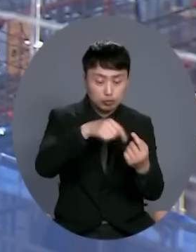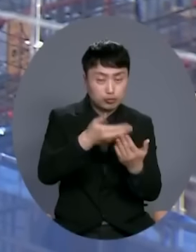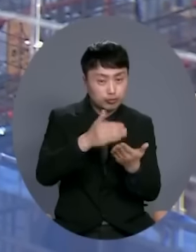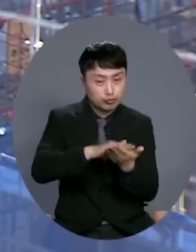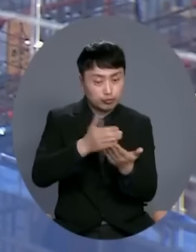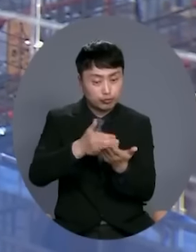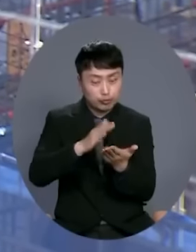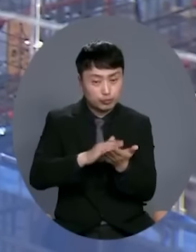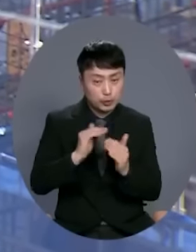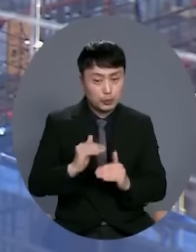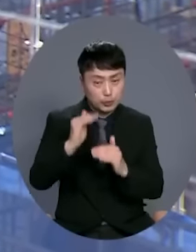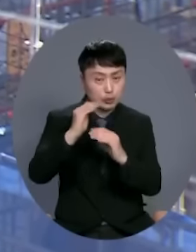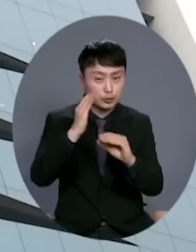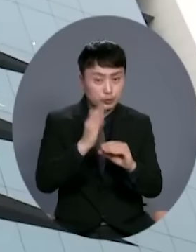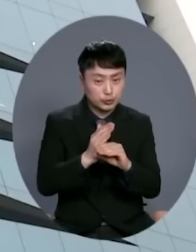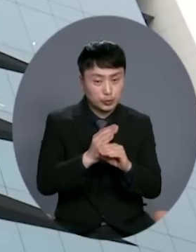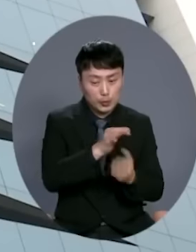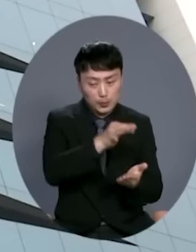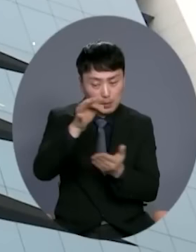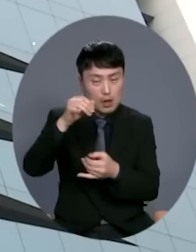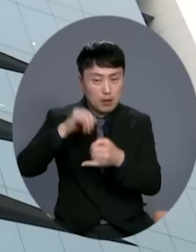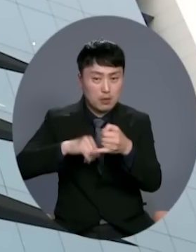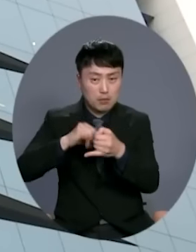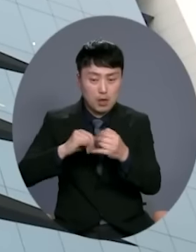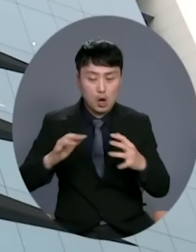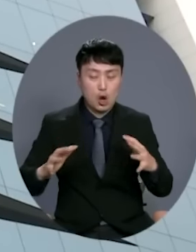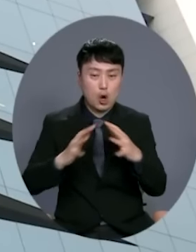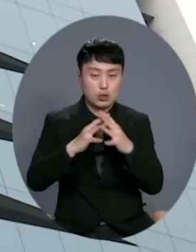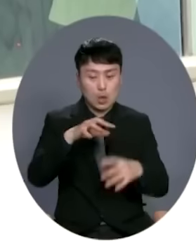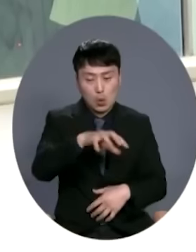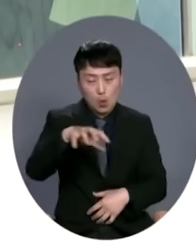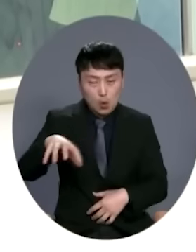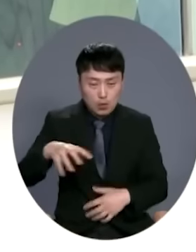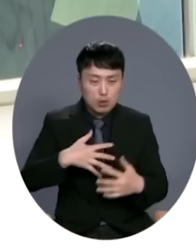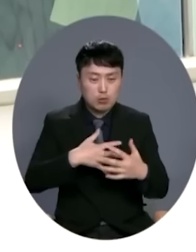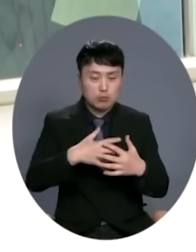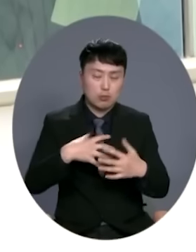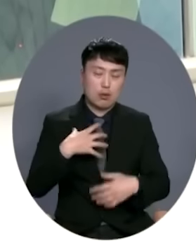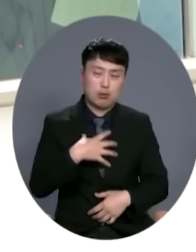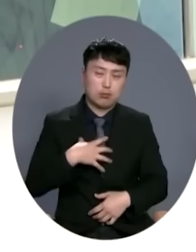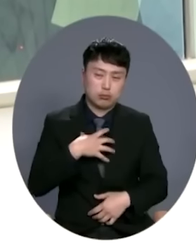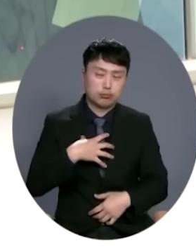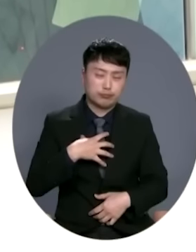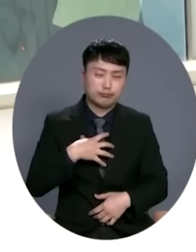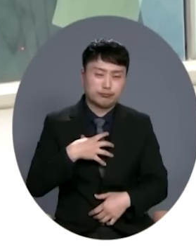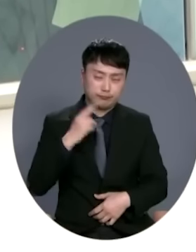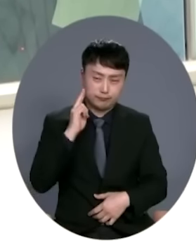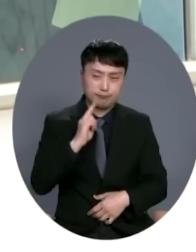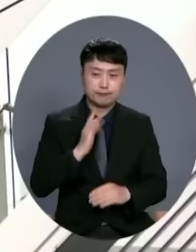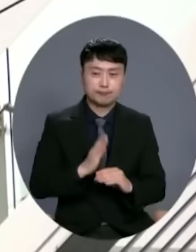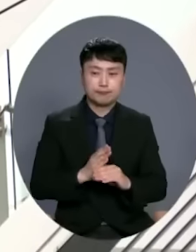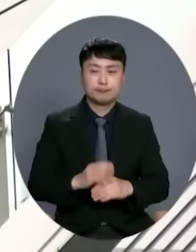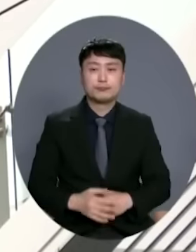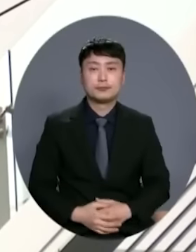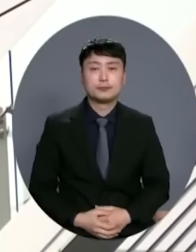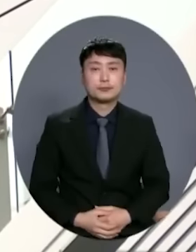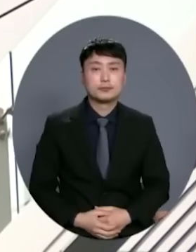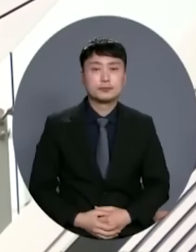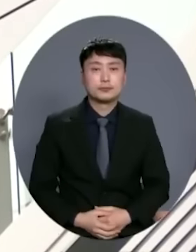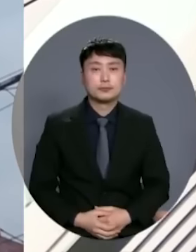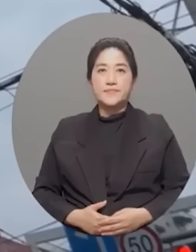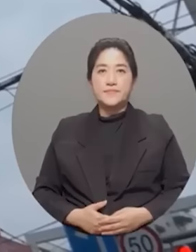나오고 임금 체불이 급증하는 등 건설 현장의 불안과 위기감이 커지고 있습니다. MBC 뉴스